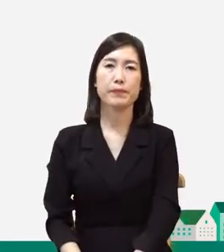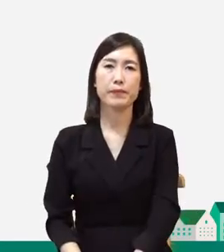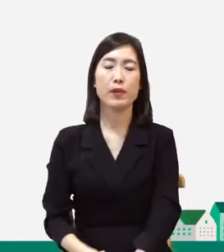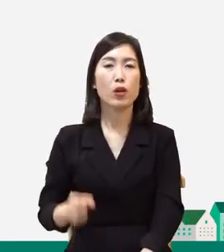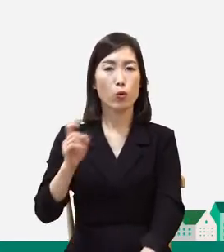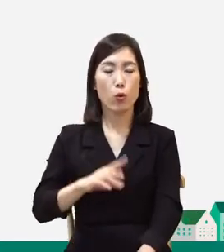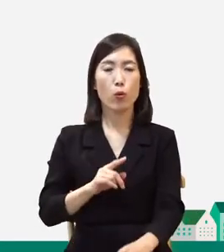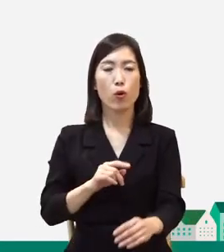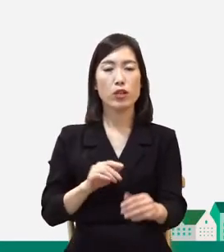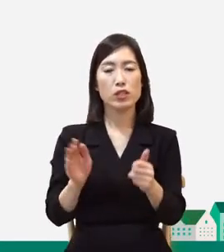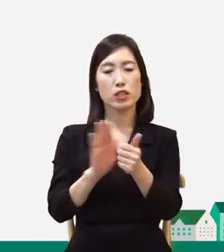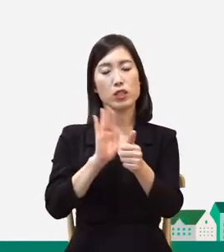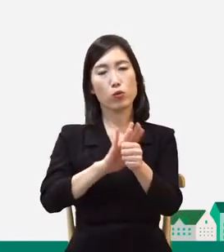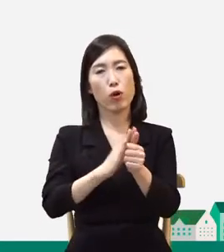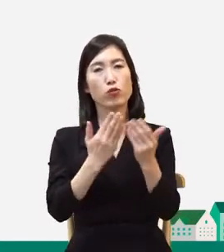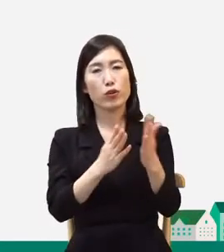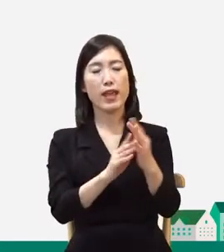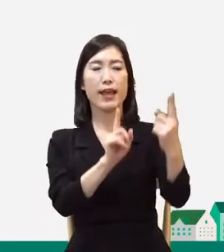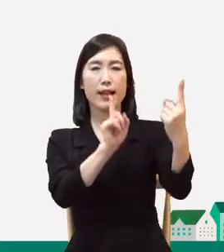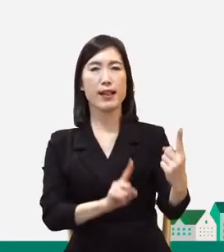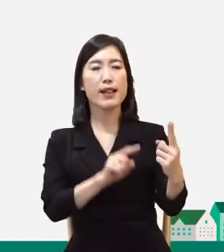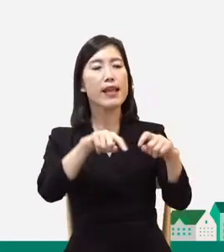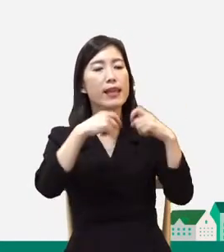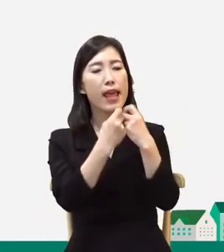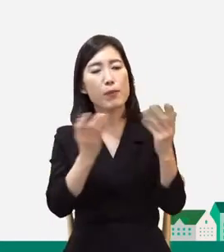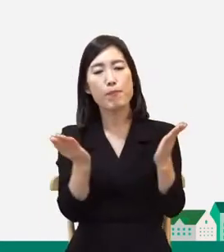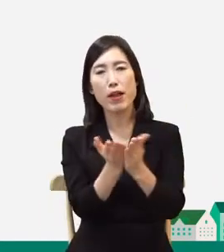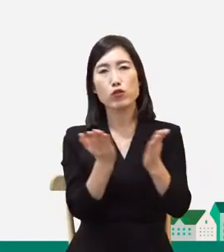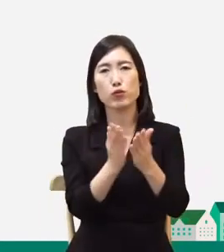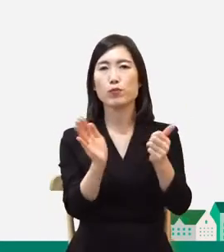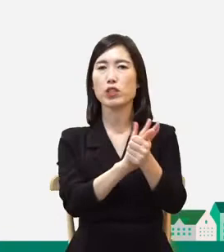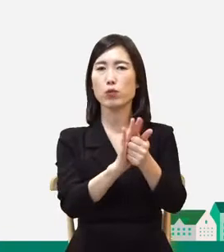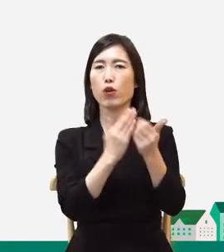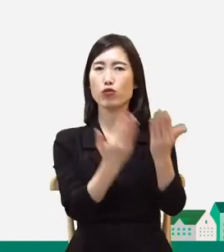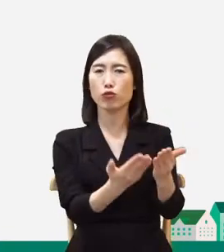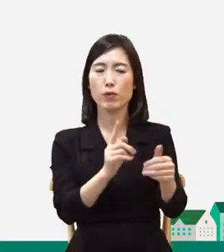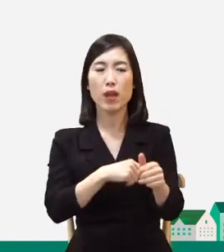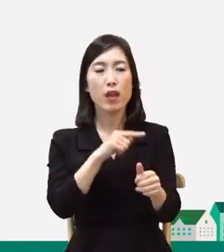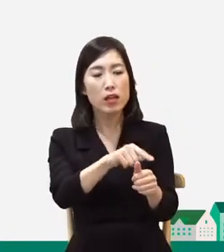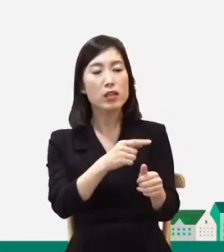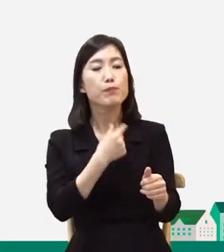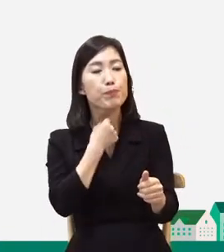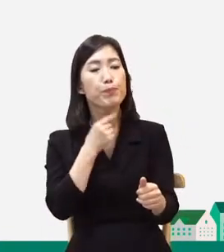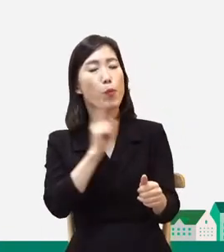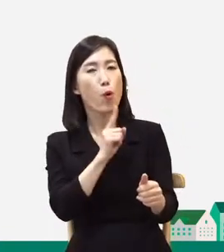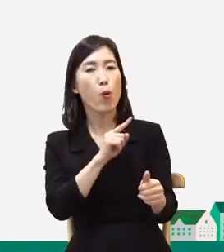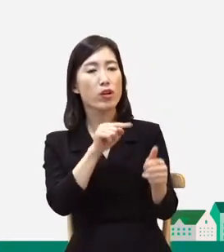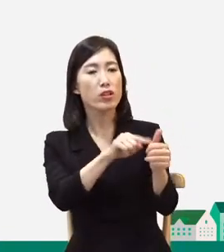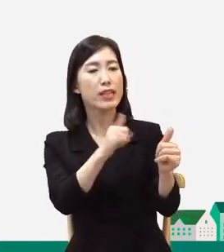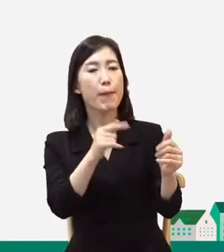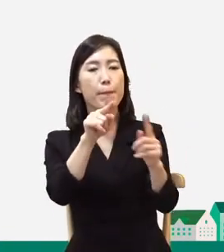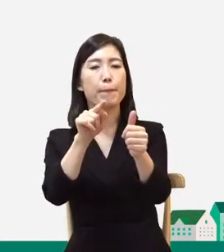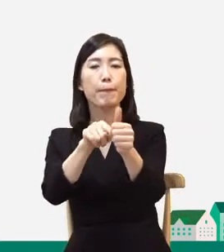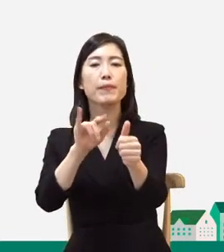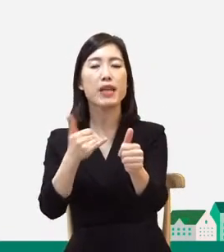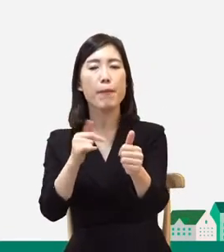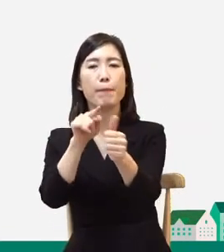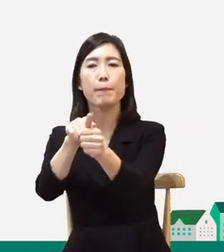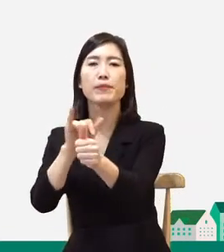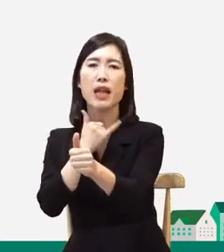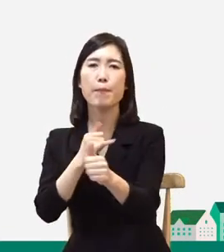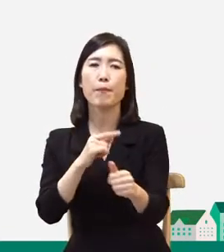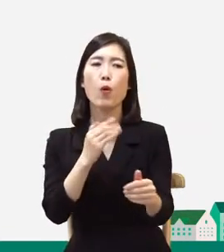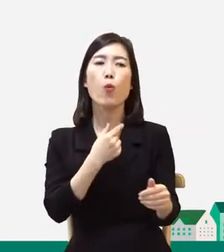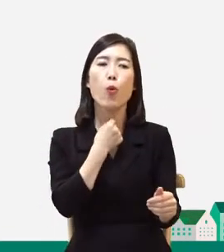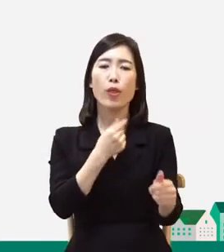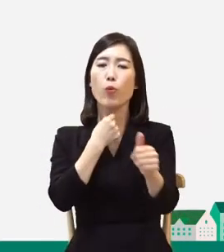1대1 지원을 통해서 개별적 지원이 용이해지면서 입주민에게 물어보고 그들의 선택에 귀 기울이는